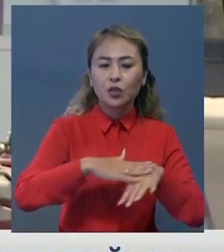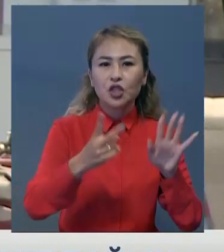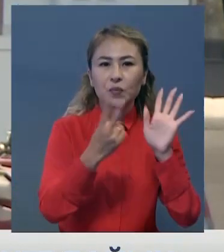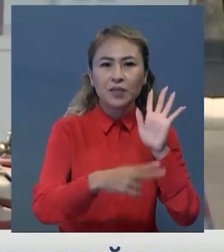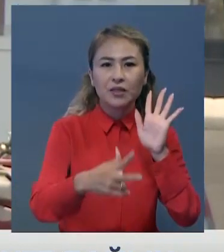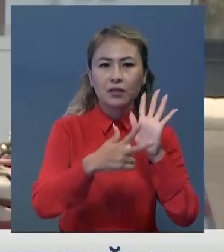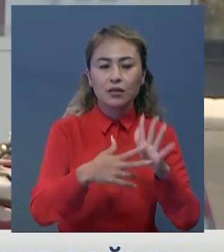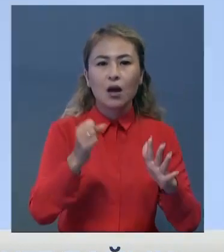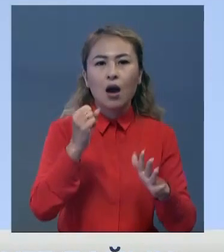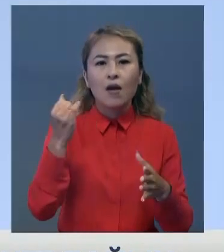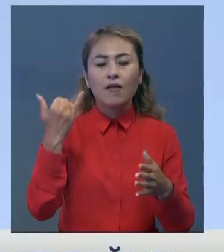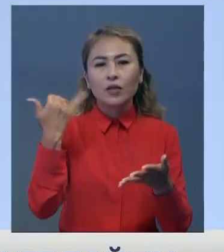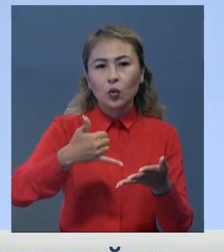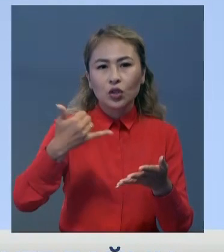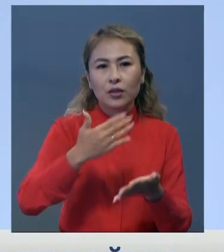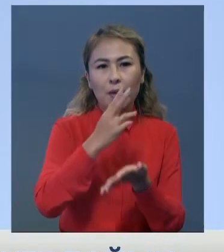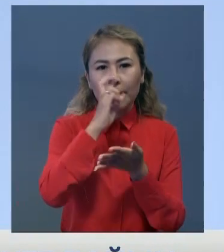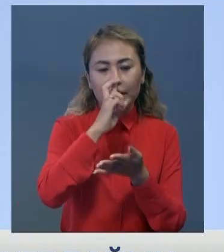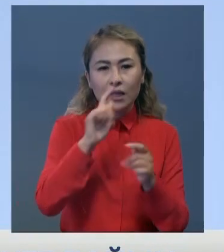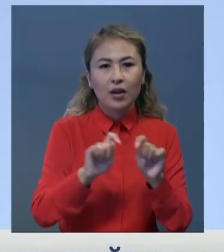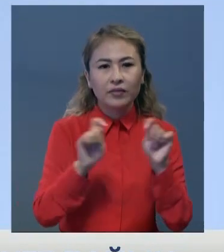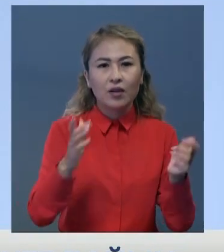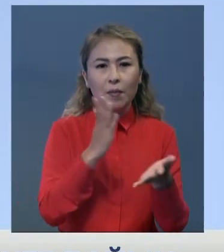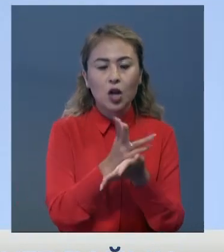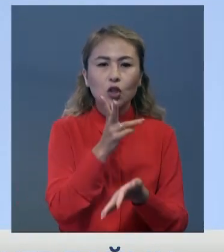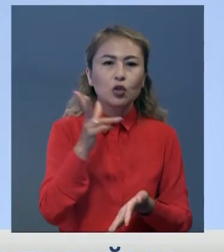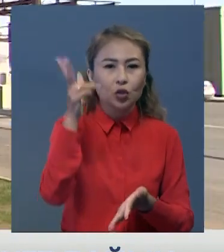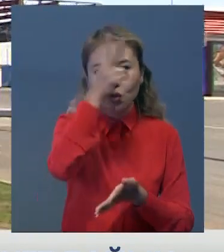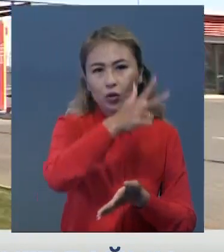78 автожанармай құю станциясы ашылды. Алдағы 3 жылда